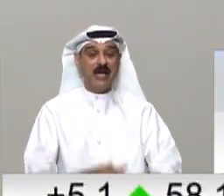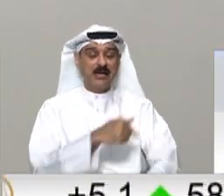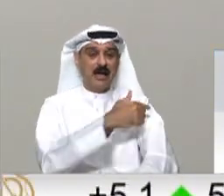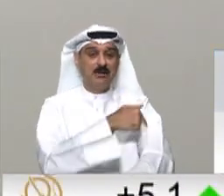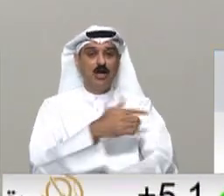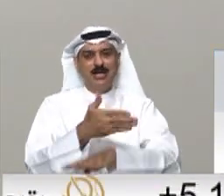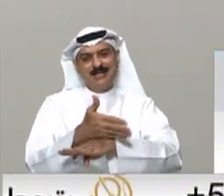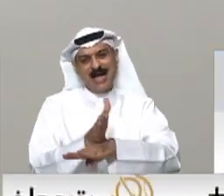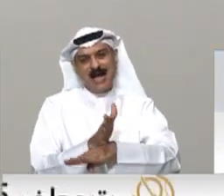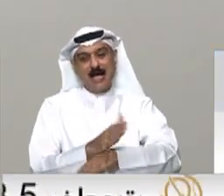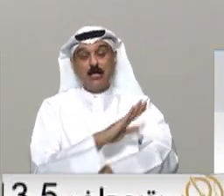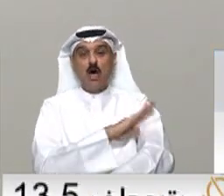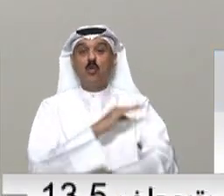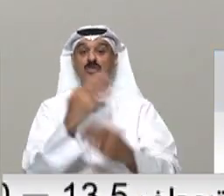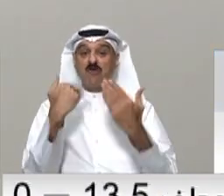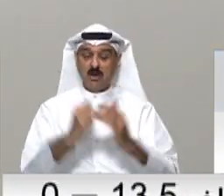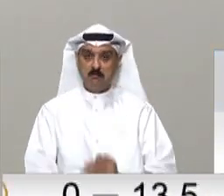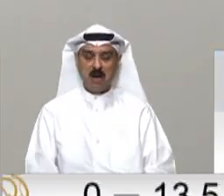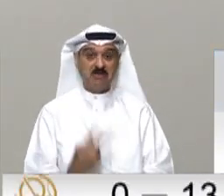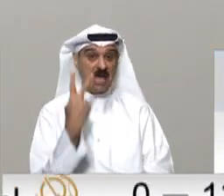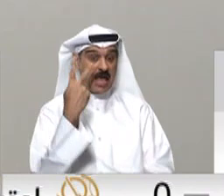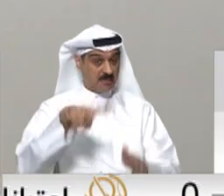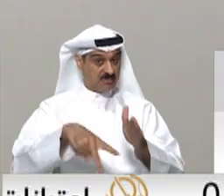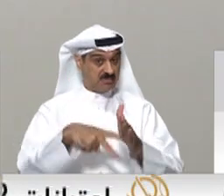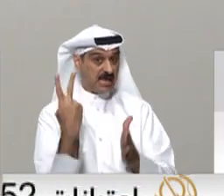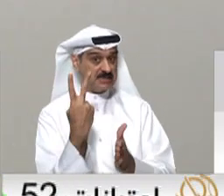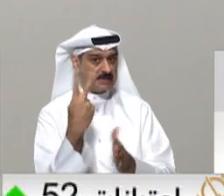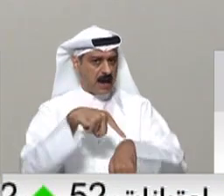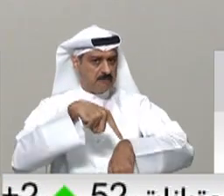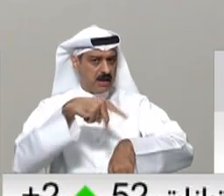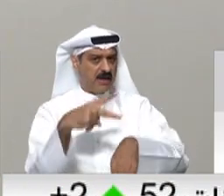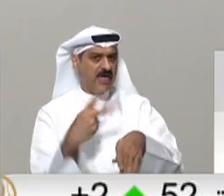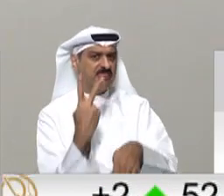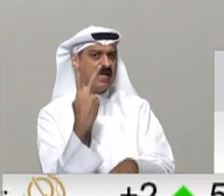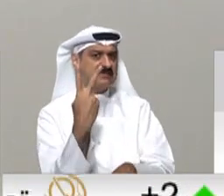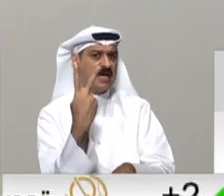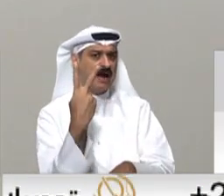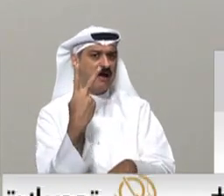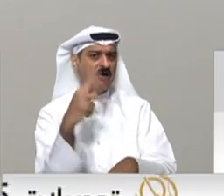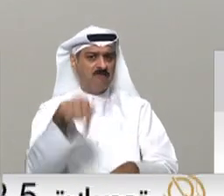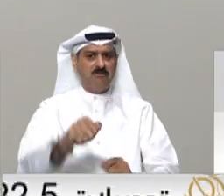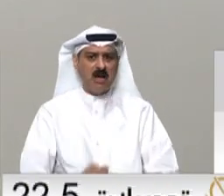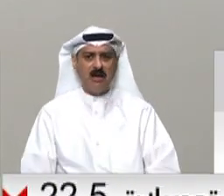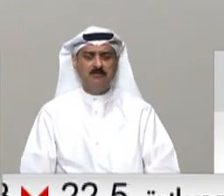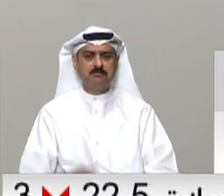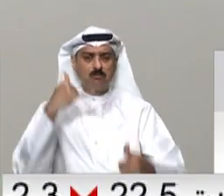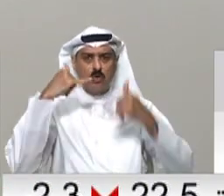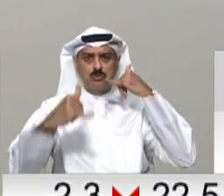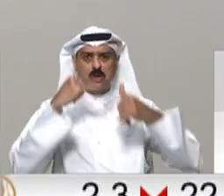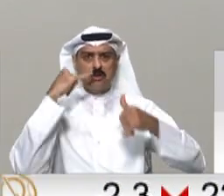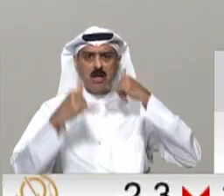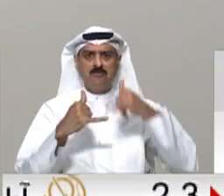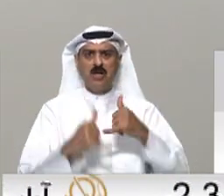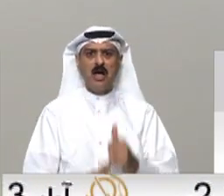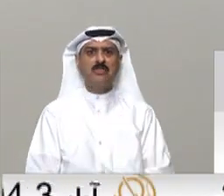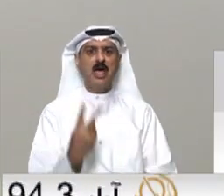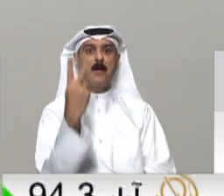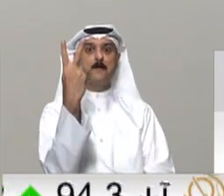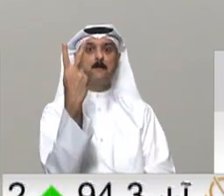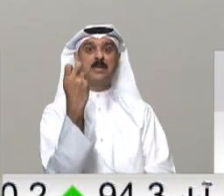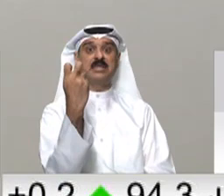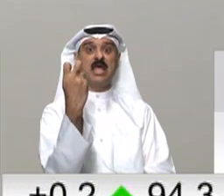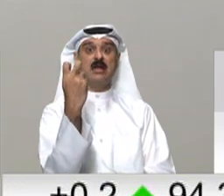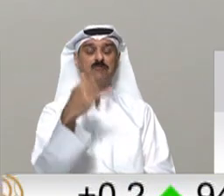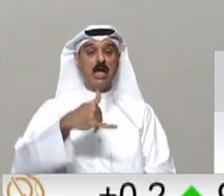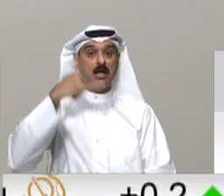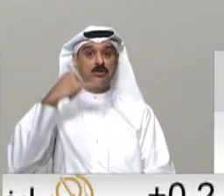فترة ساعتين تم التعامل مع 180 بلاغ، سكرنا أغلبها، وتلقينا أيضا 30 بلاغ